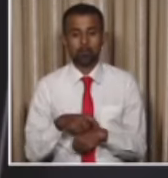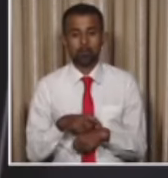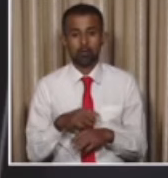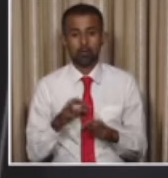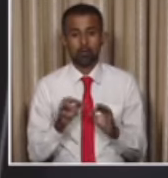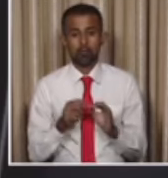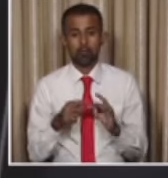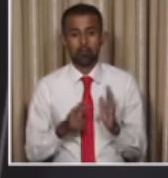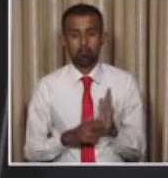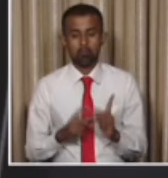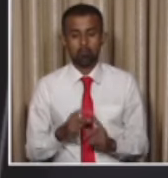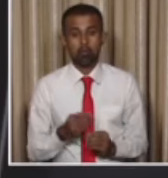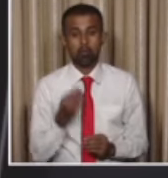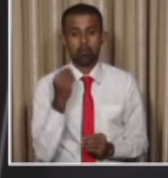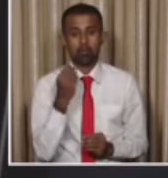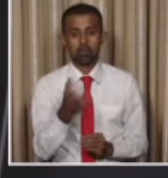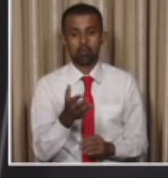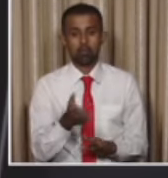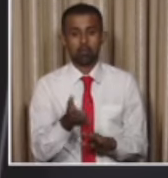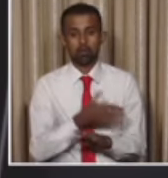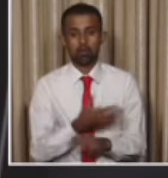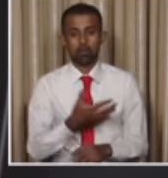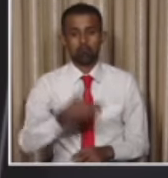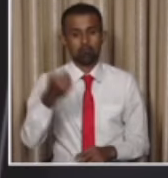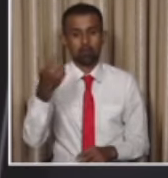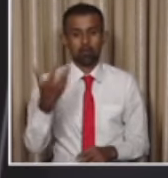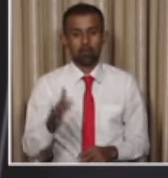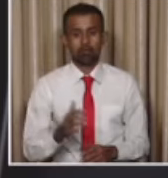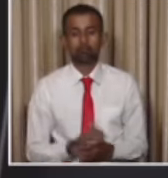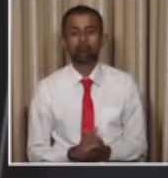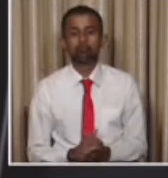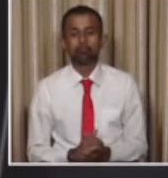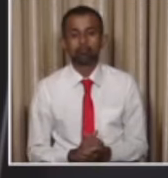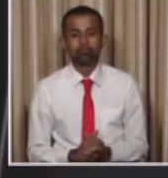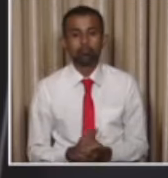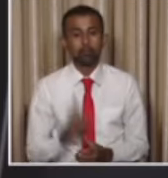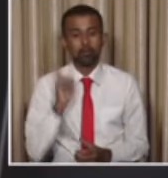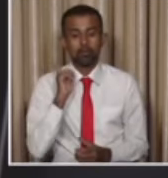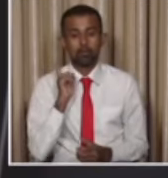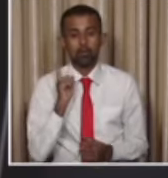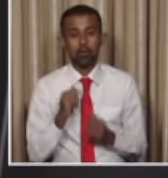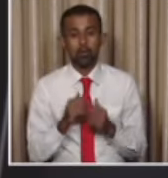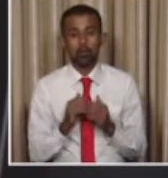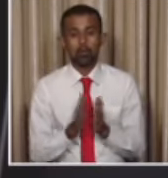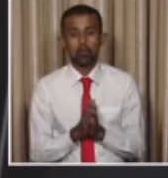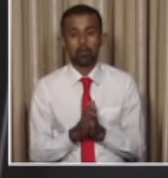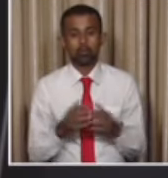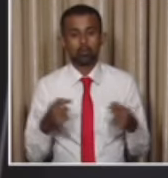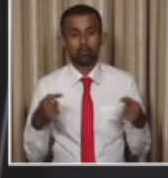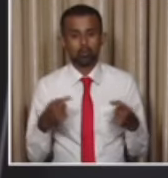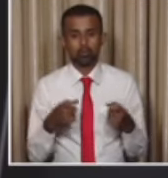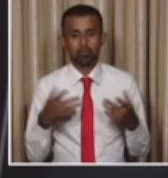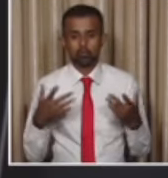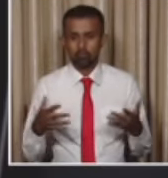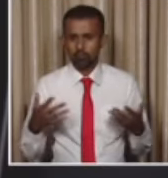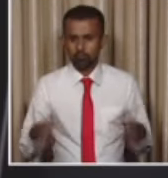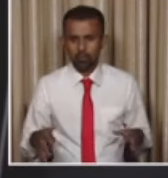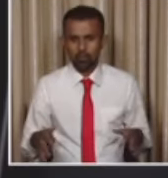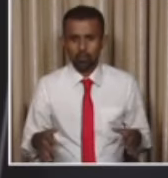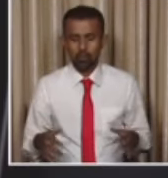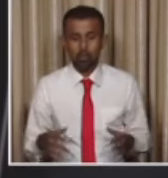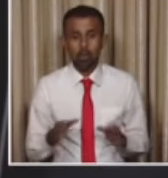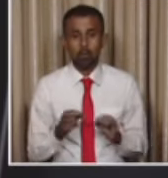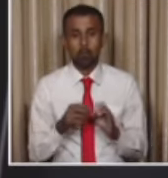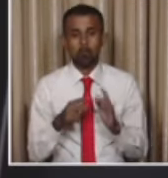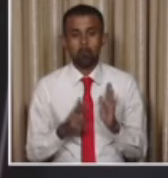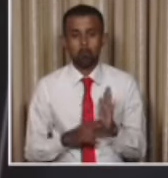බැඳුම් කර නිකුත් කරනකොට නිකුත් කරන්න කලින් ගත්තා. මොකද ඒ කාලේ මුළු කාලෙටම යුද්ධෙකුත් නිම කරලා සංවර්ධන